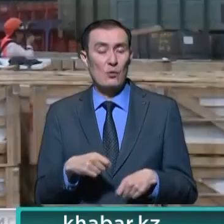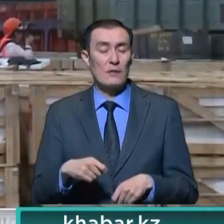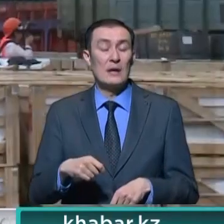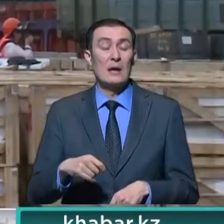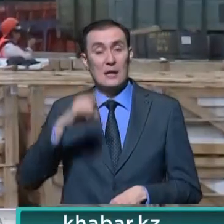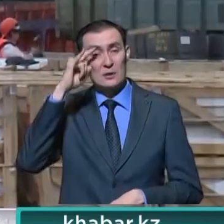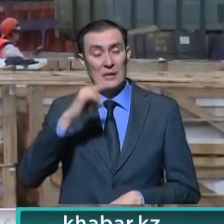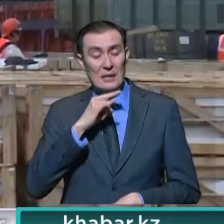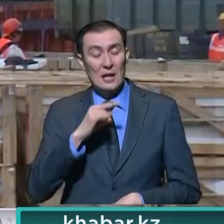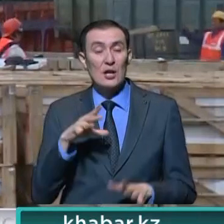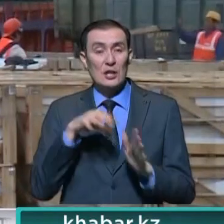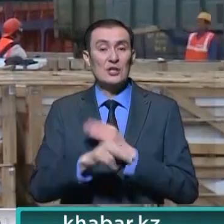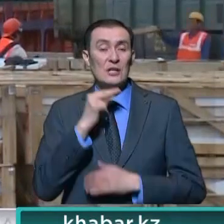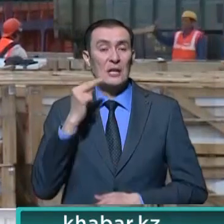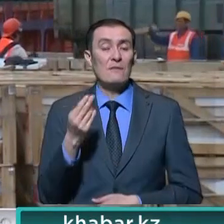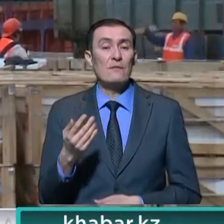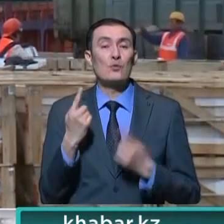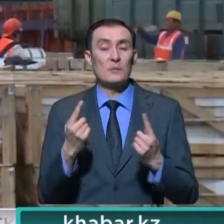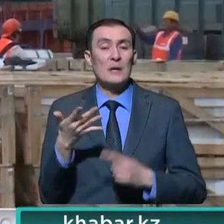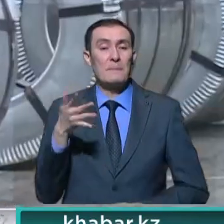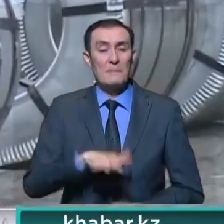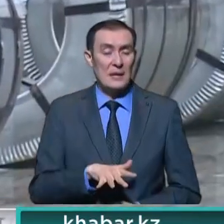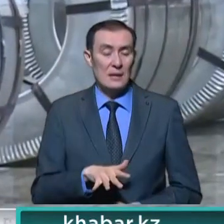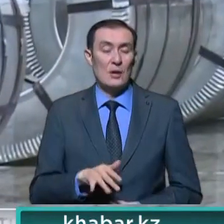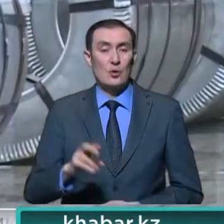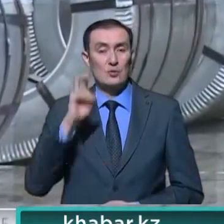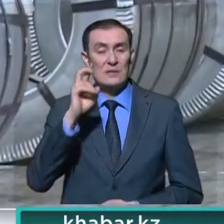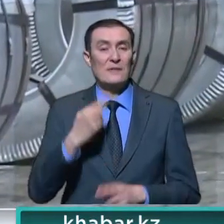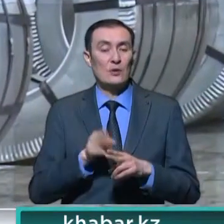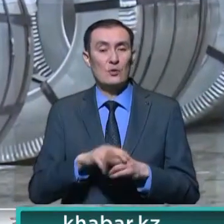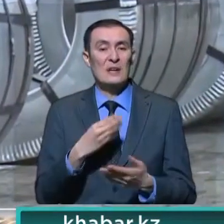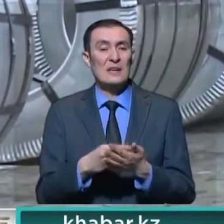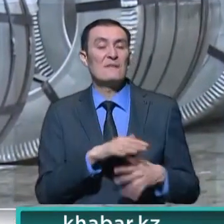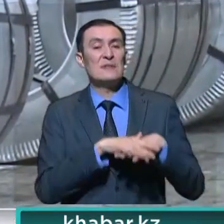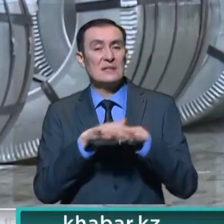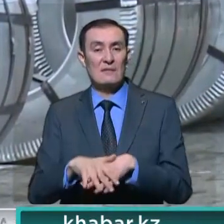КНР также входит в топ-5 стран инвесторов в экономику республики